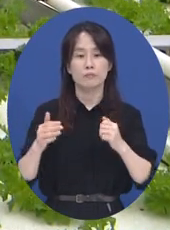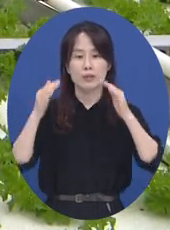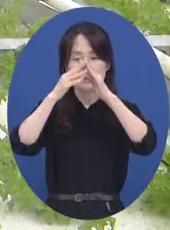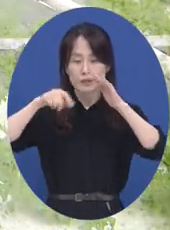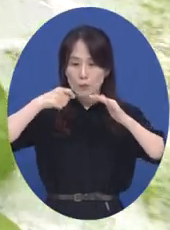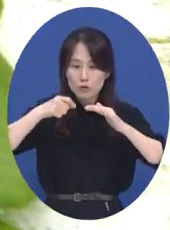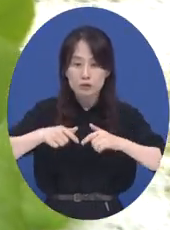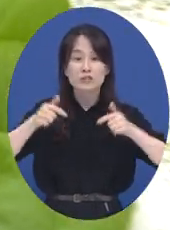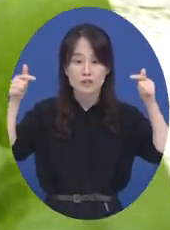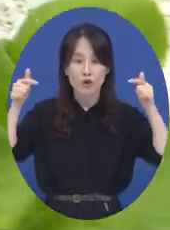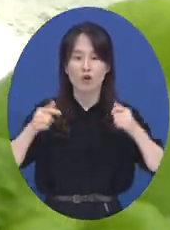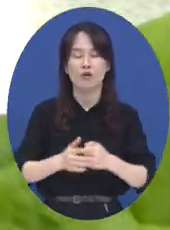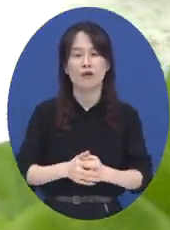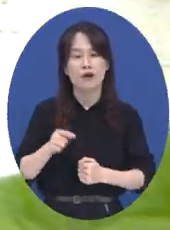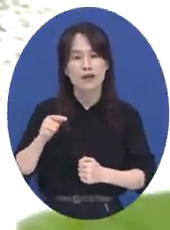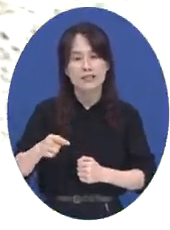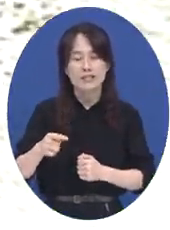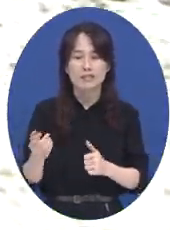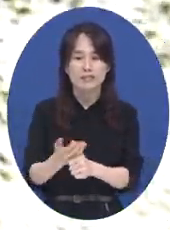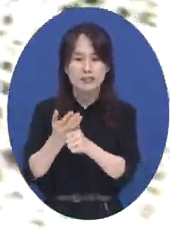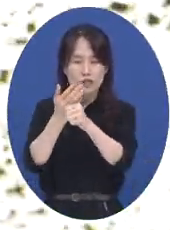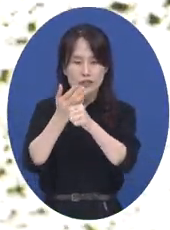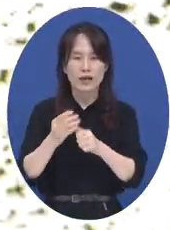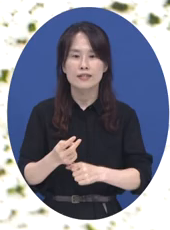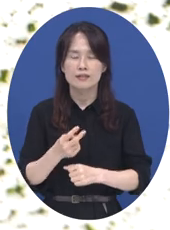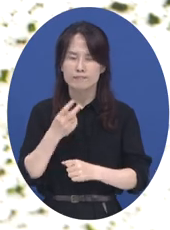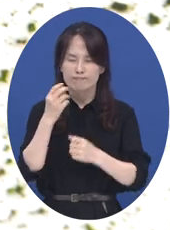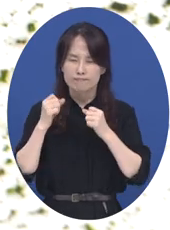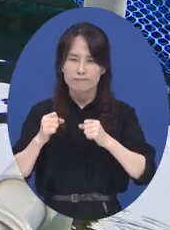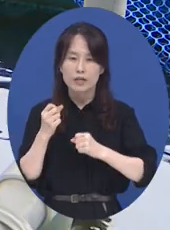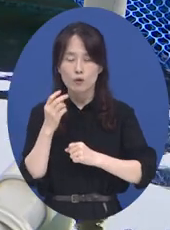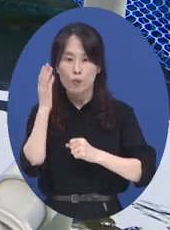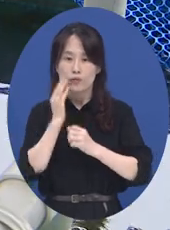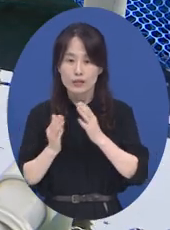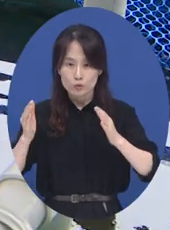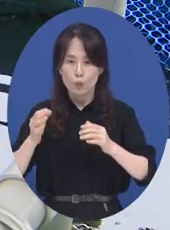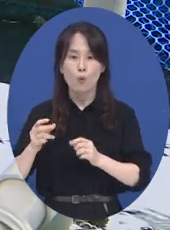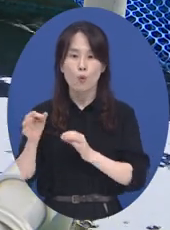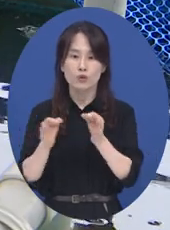수요가 늘면서 아쿠아포닉스에서 생산한 친환경 채소 시장 규모도